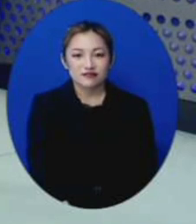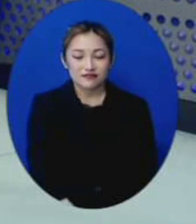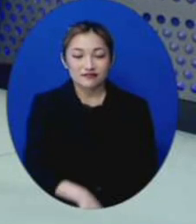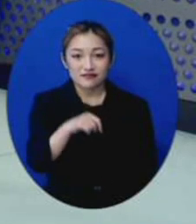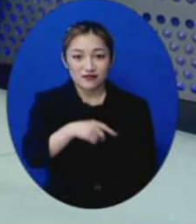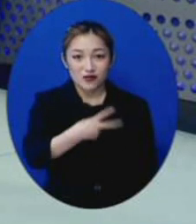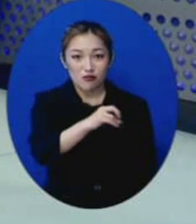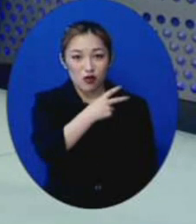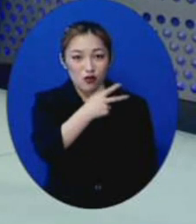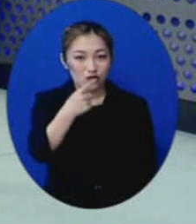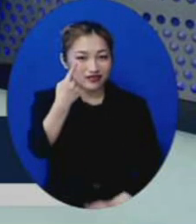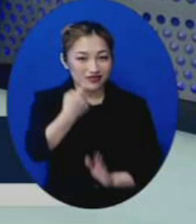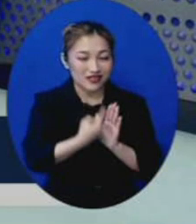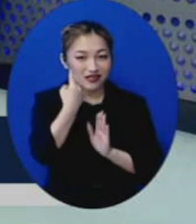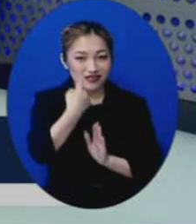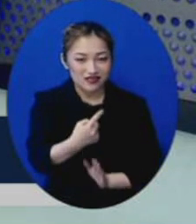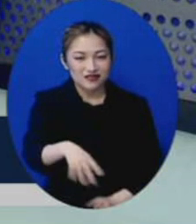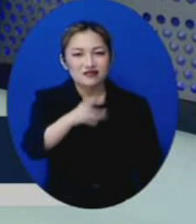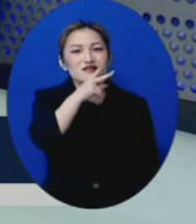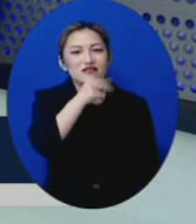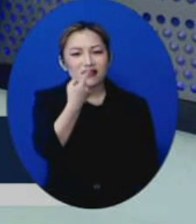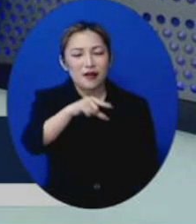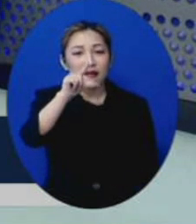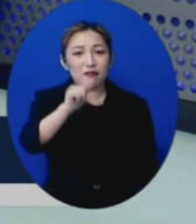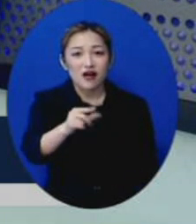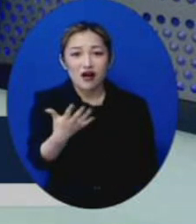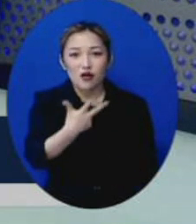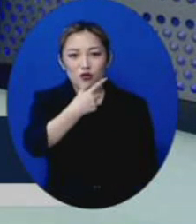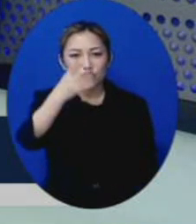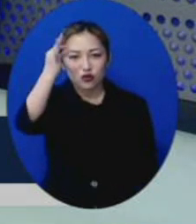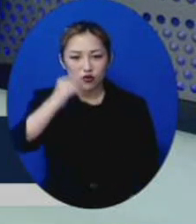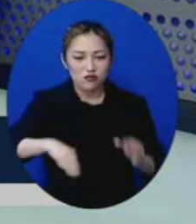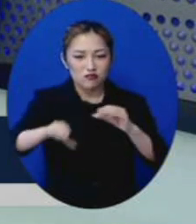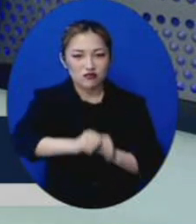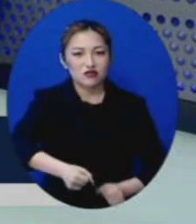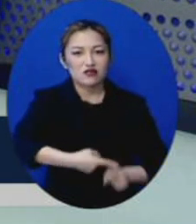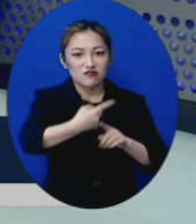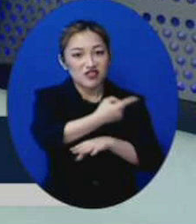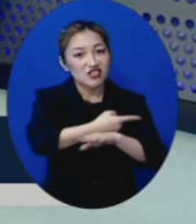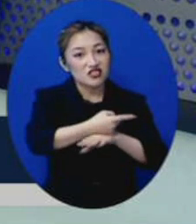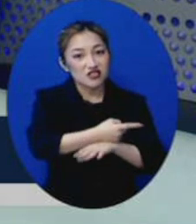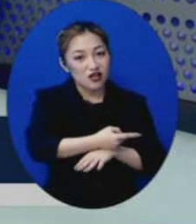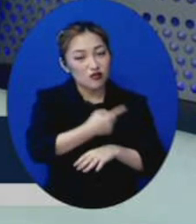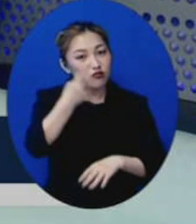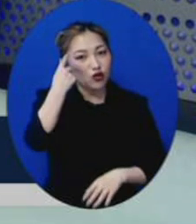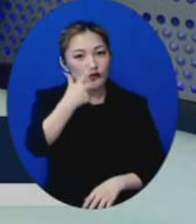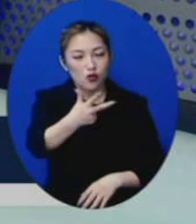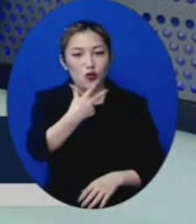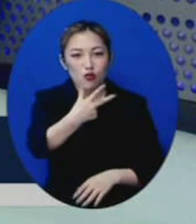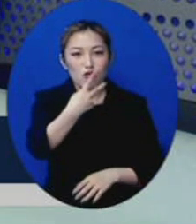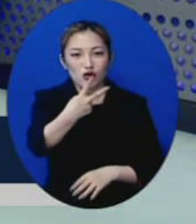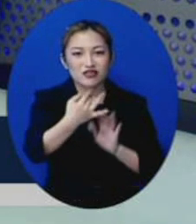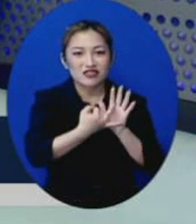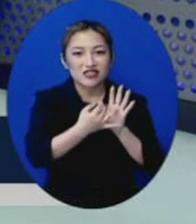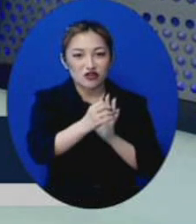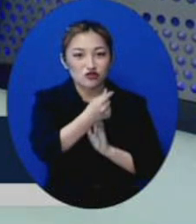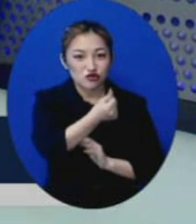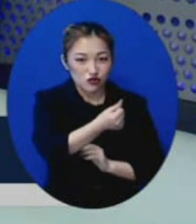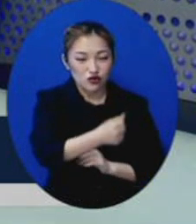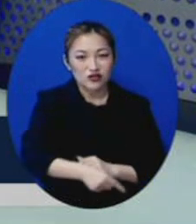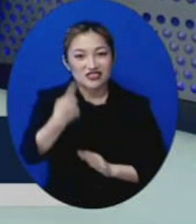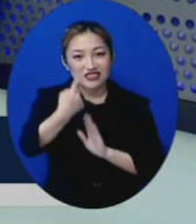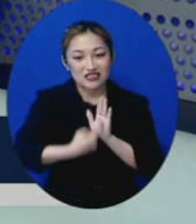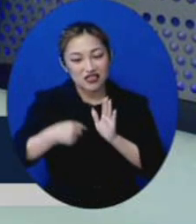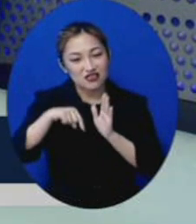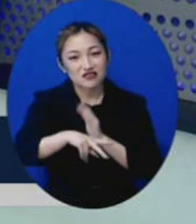Энэ оны 1-р сарын 1-ээс эхлэн хөдөлмөрийн хөлсний доод хэмжээг 31 хувиар нэмж, нэг цагийн хөлсийг 3273 төгрөг, сарын хөлсний доод